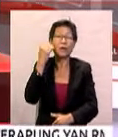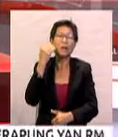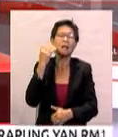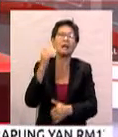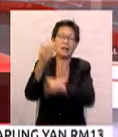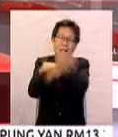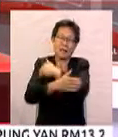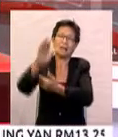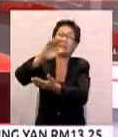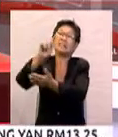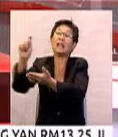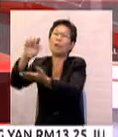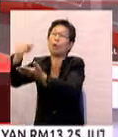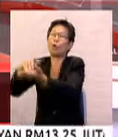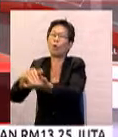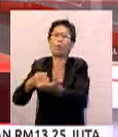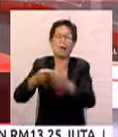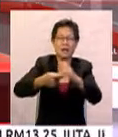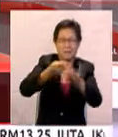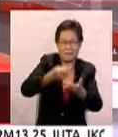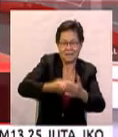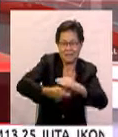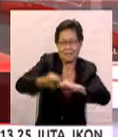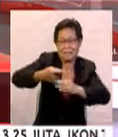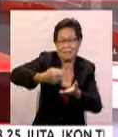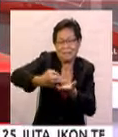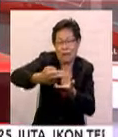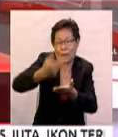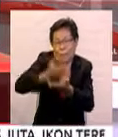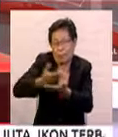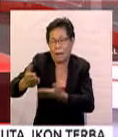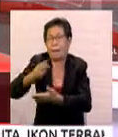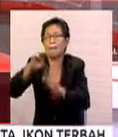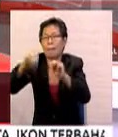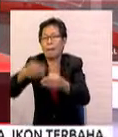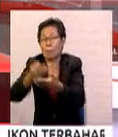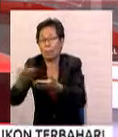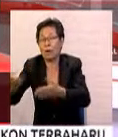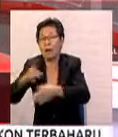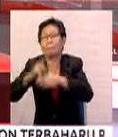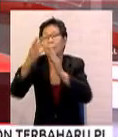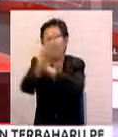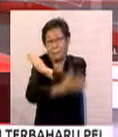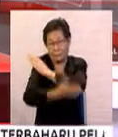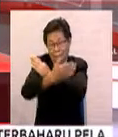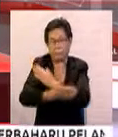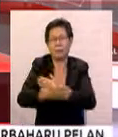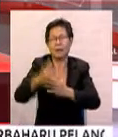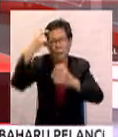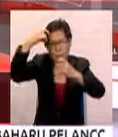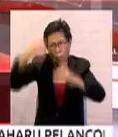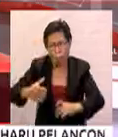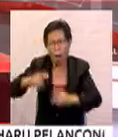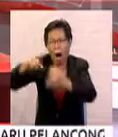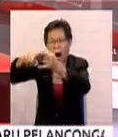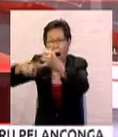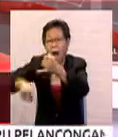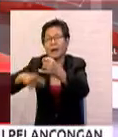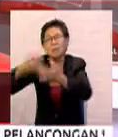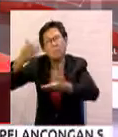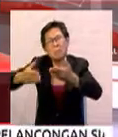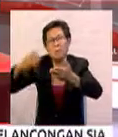bagi membiayai skim sewa beli di bawah dasar perumahan mampu milik negara. Perkara itu dijangka dapat dimuktamadkan hujung tahun ini.